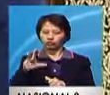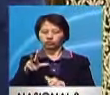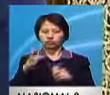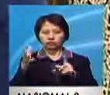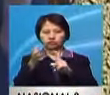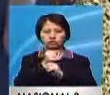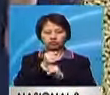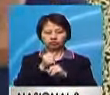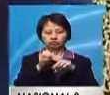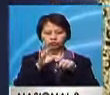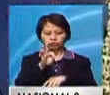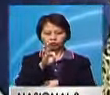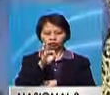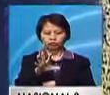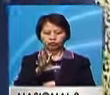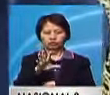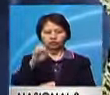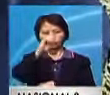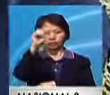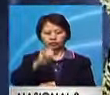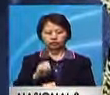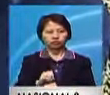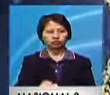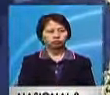lebih 95%.